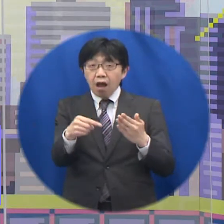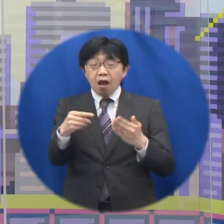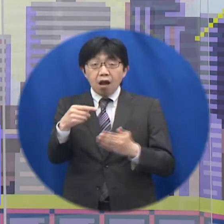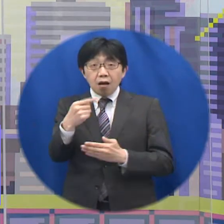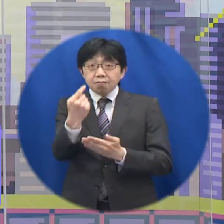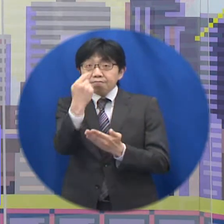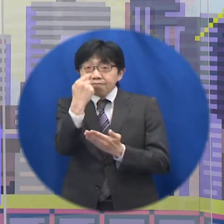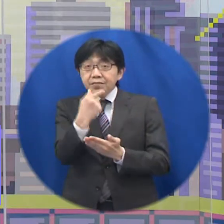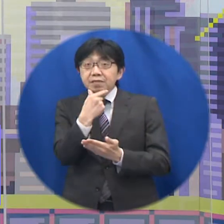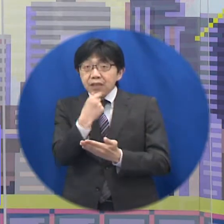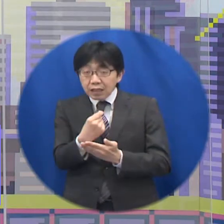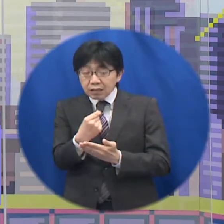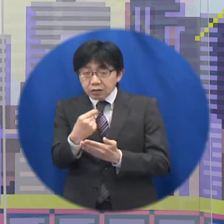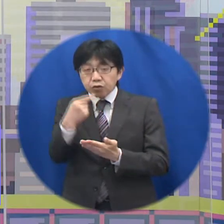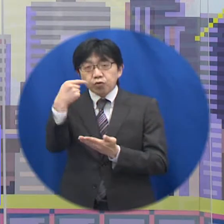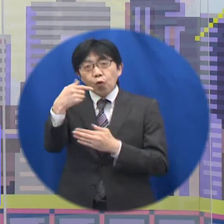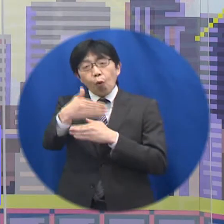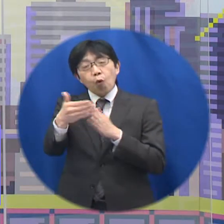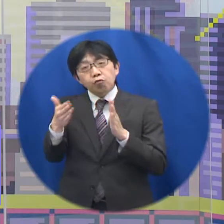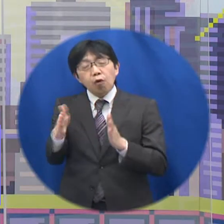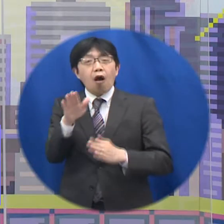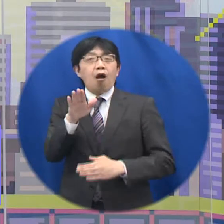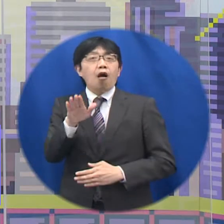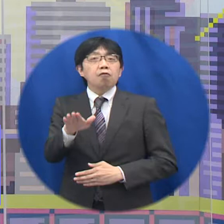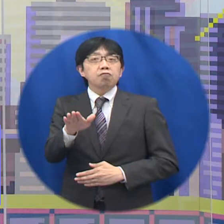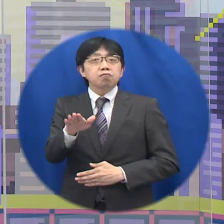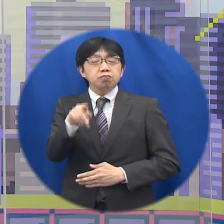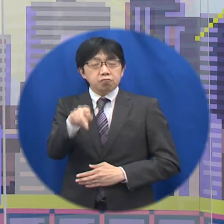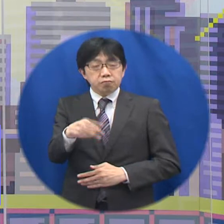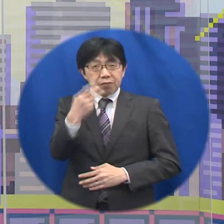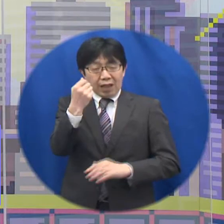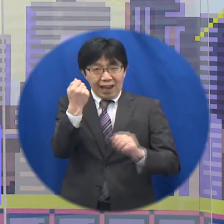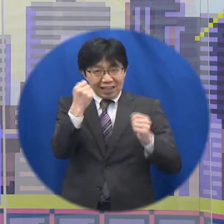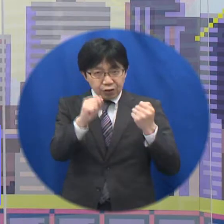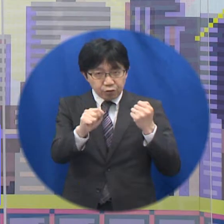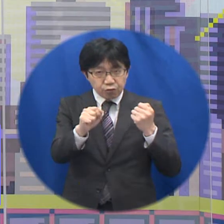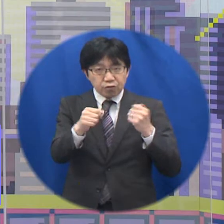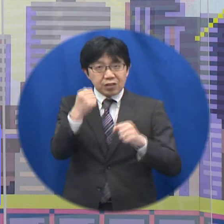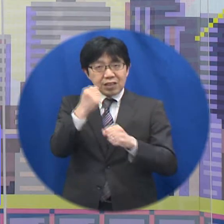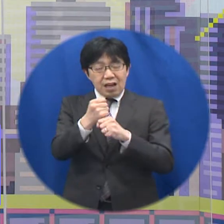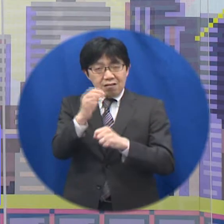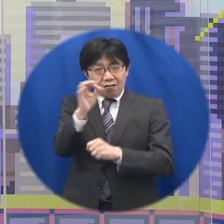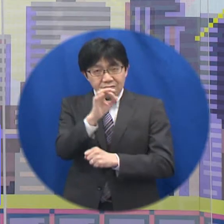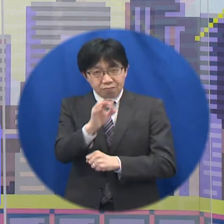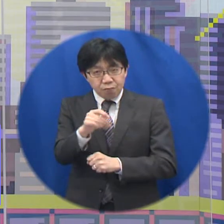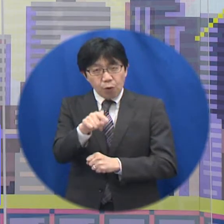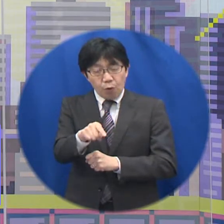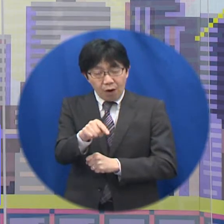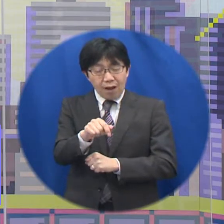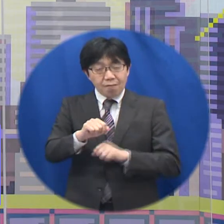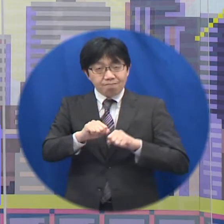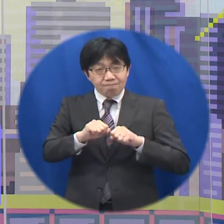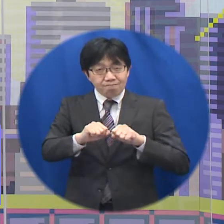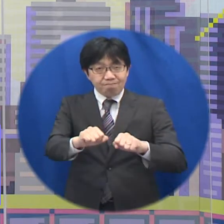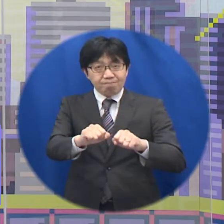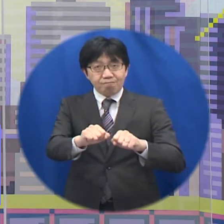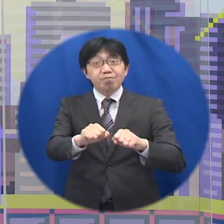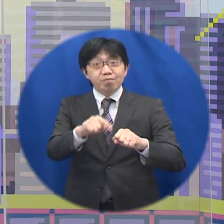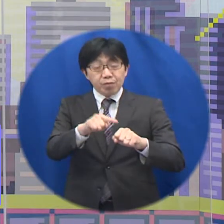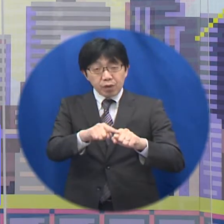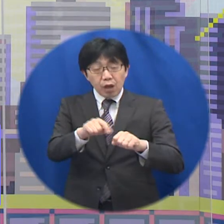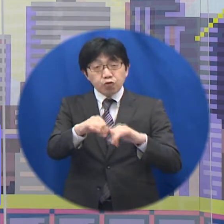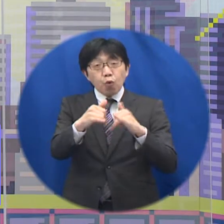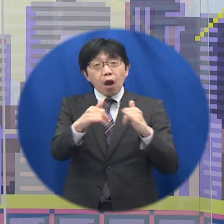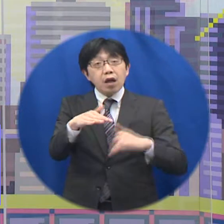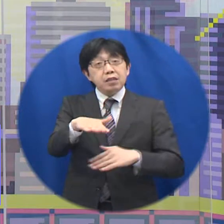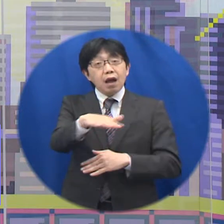するなど、美術作品の芸術性や制作活動を広く紹介していくことで、障害の